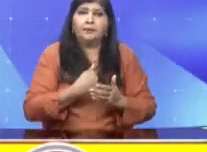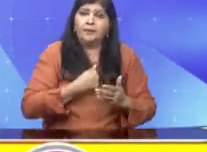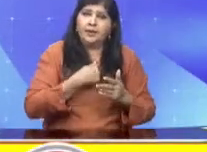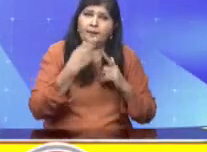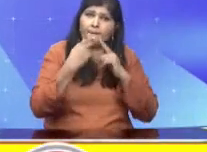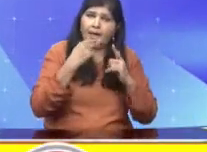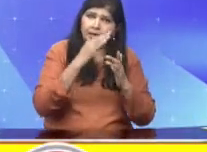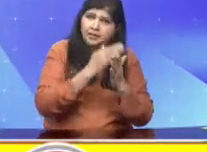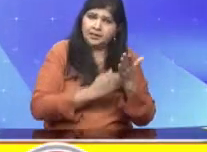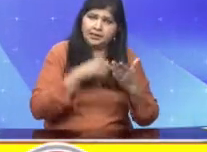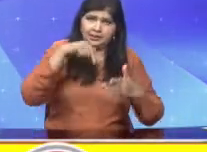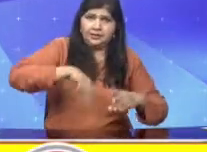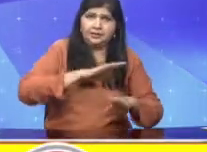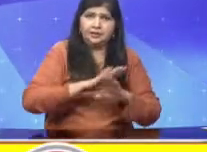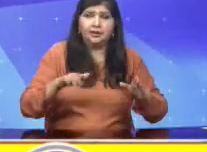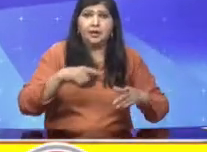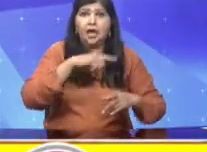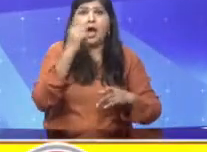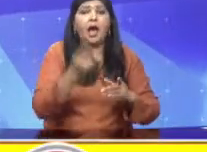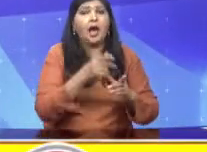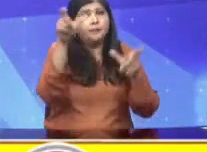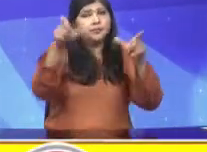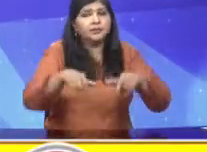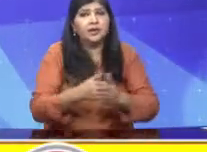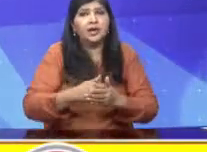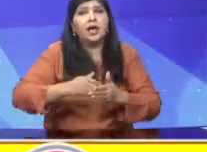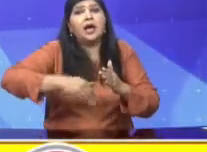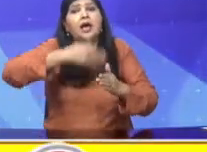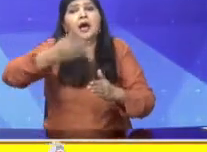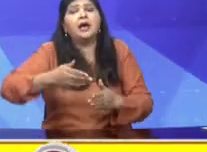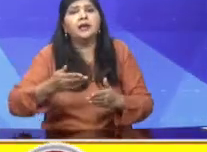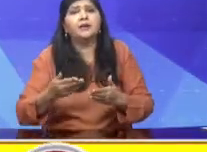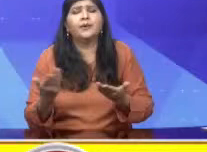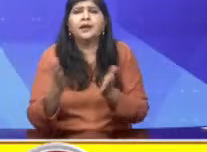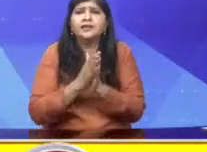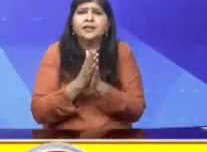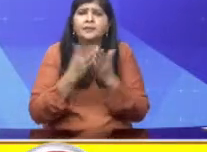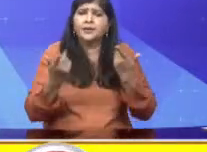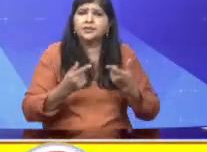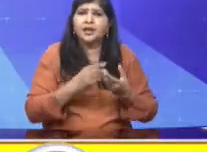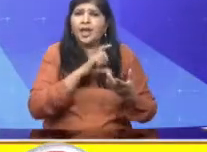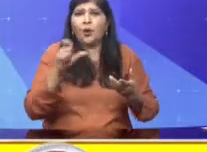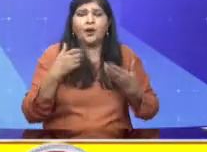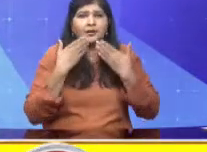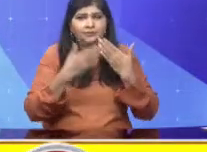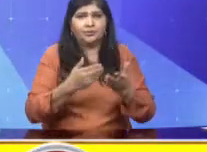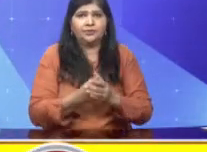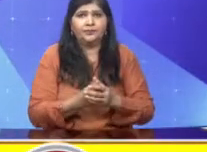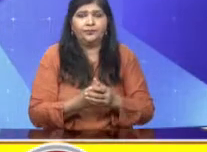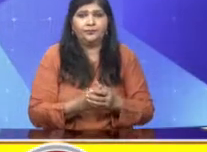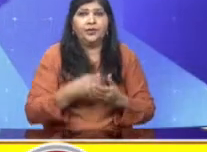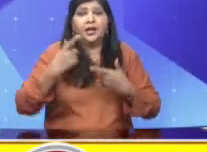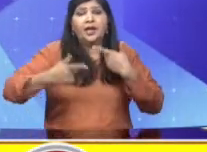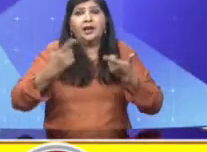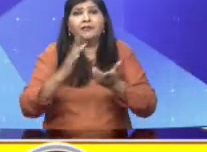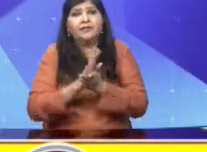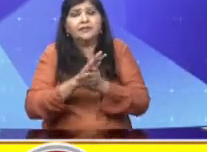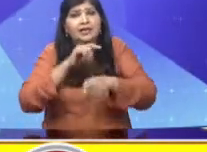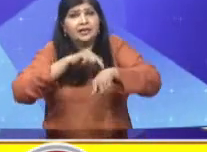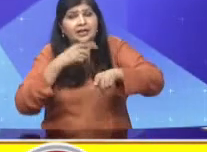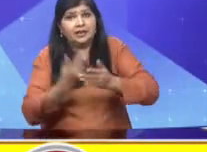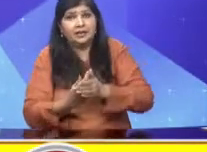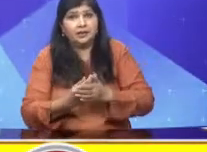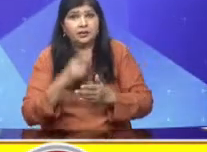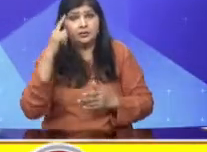अपनी बात समाप्त करू आप सभी को आने वाले परवों की बहुत-बहुत सुपकामनाएं परवो और उत्सवों के समय